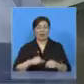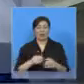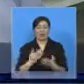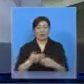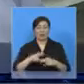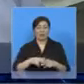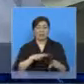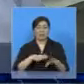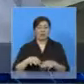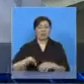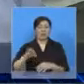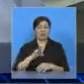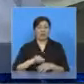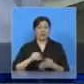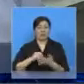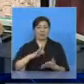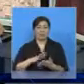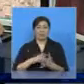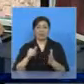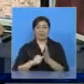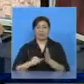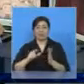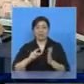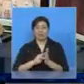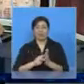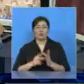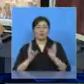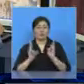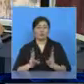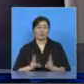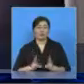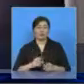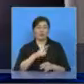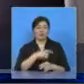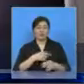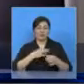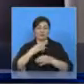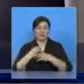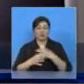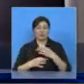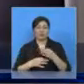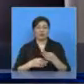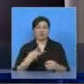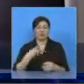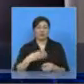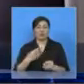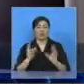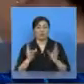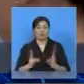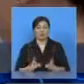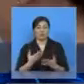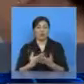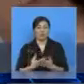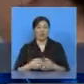время проведения по области было зарегистрировано 68 преступлений, в дежурные сутки раскрыто 42 преступления.